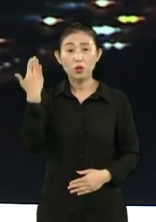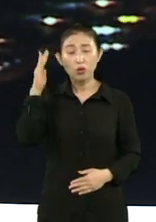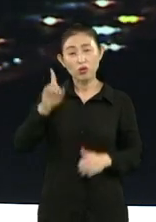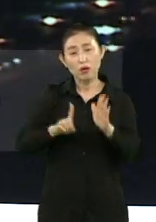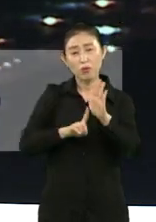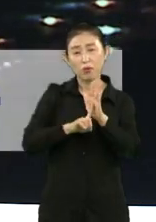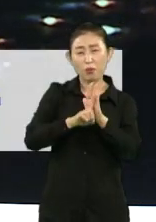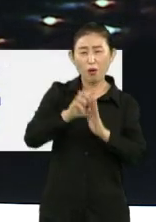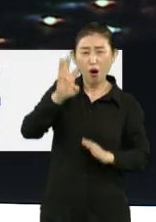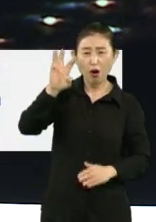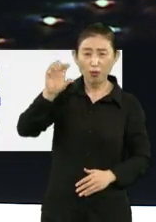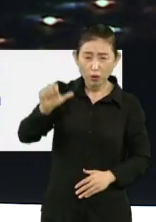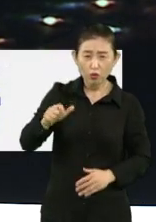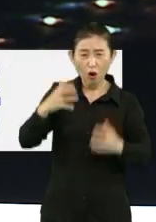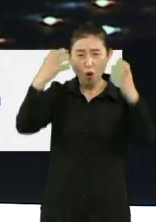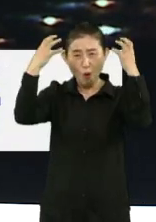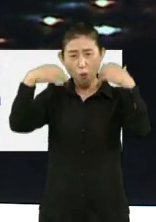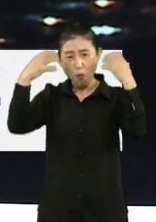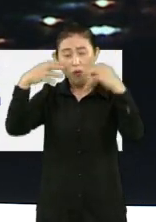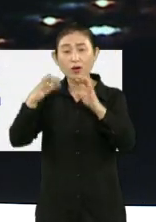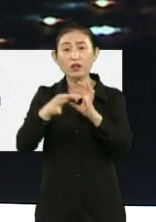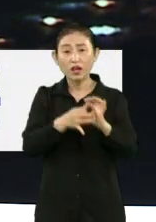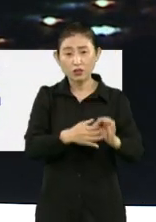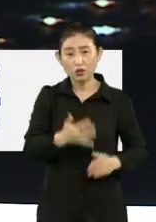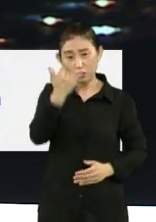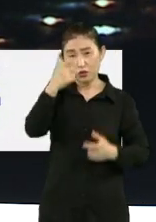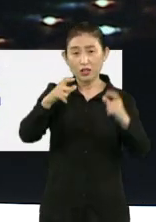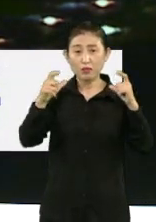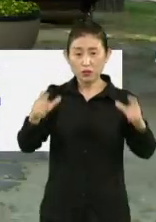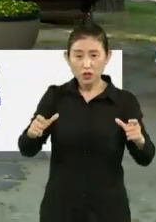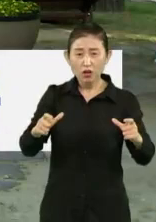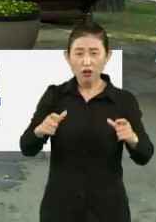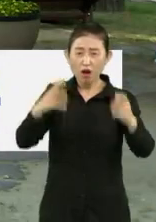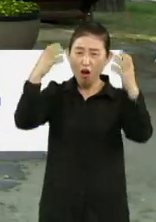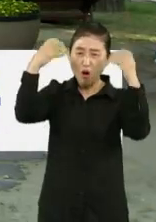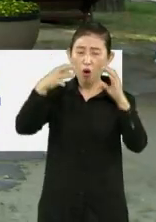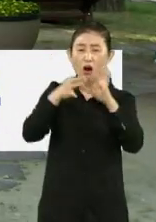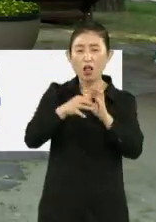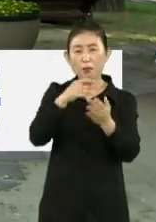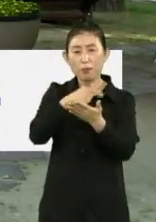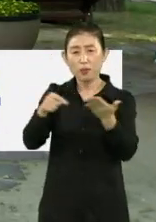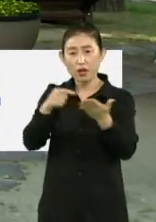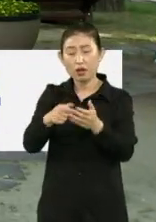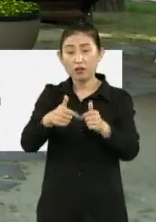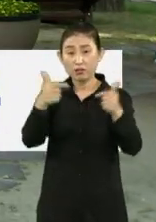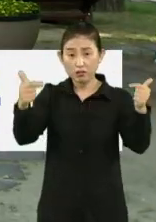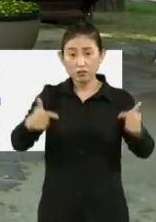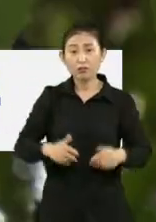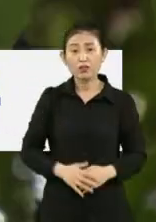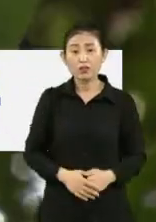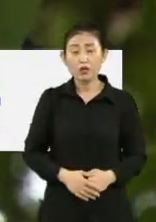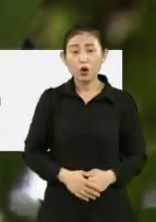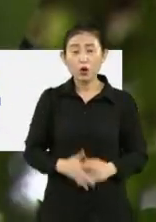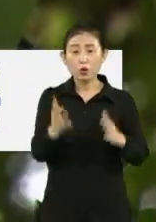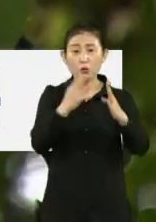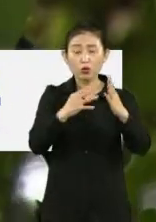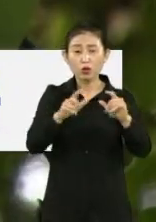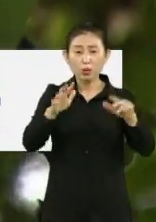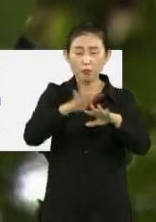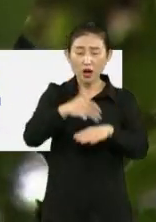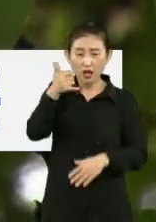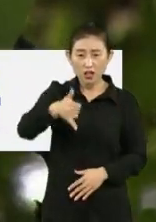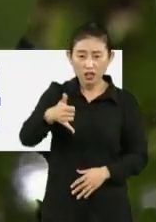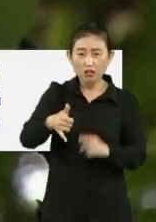연일 35도 안팎의 불볕더위가 계속되면서 충남도 내에서 폭염 피해가 크게 늘고 있습니다. 공주에선 밭일을